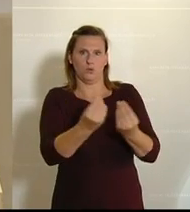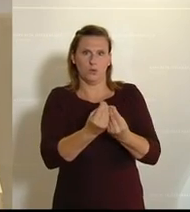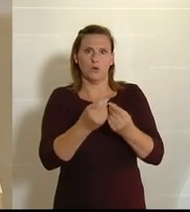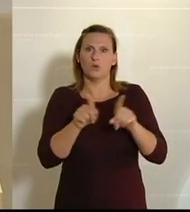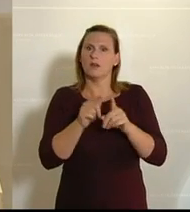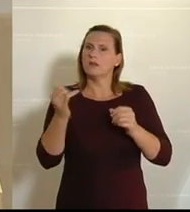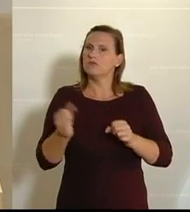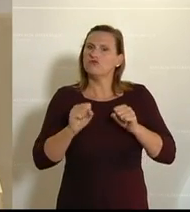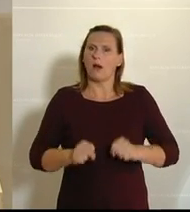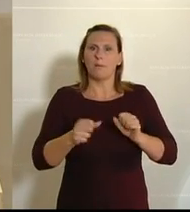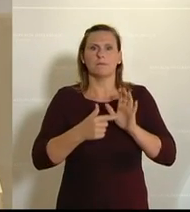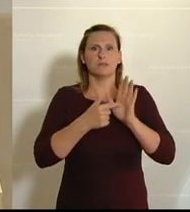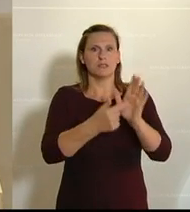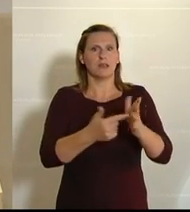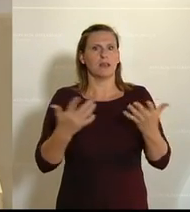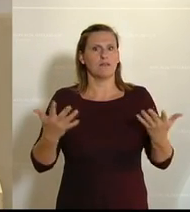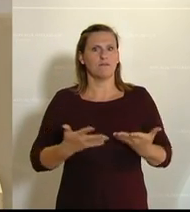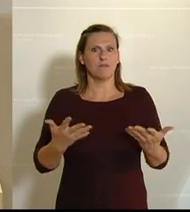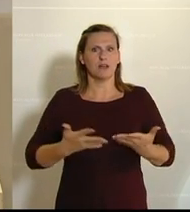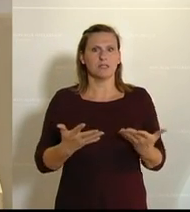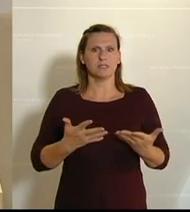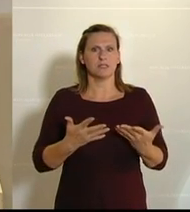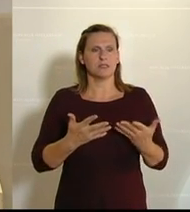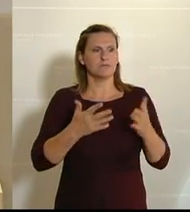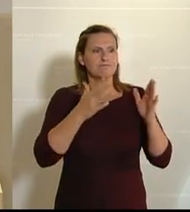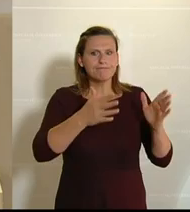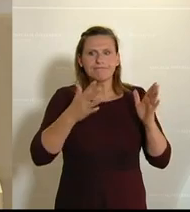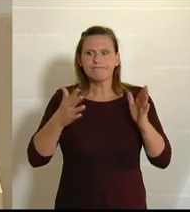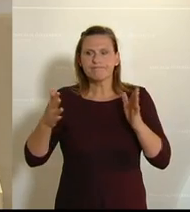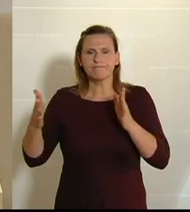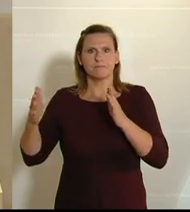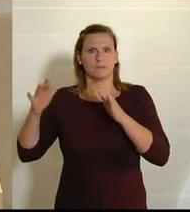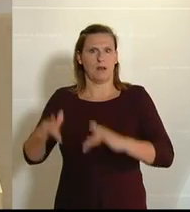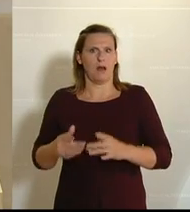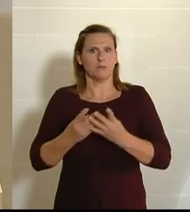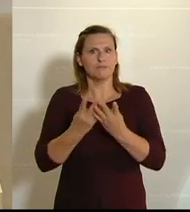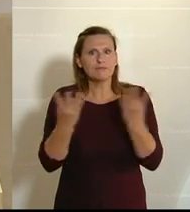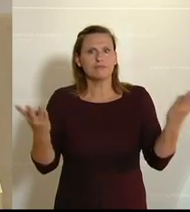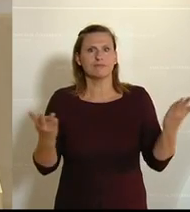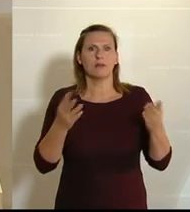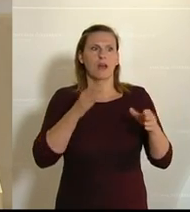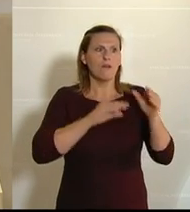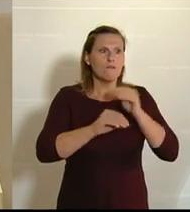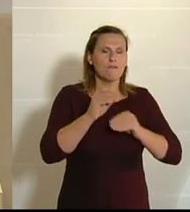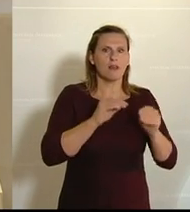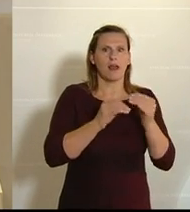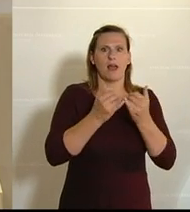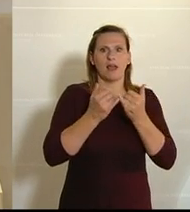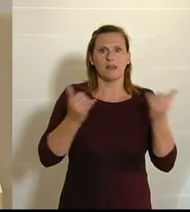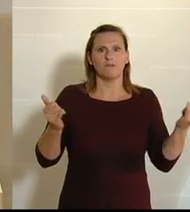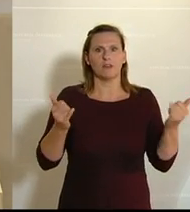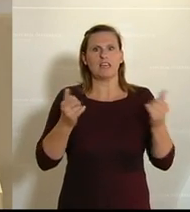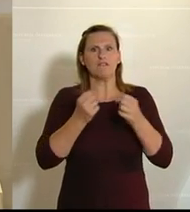sie hat immer gezeigt, dass sie alle Sparten abdeckt, ja, von der freien Szene über den